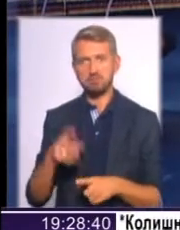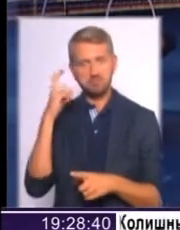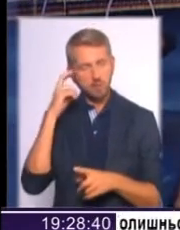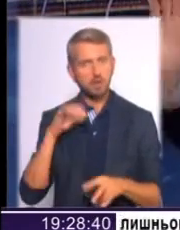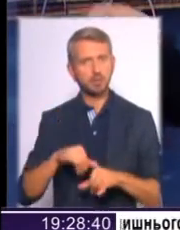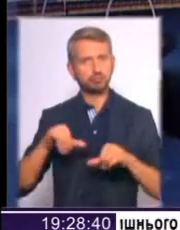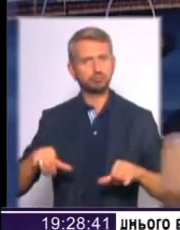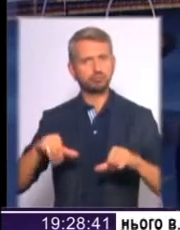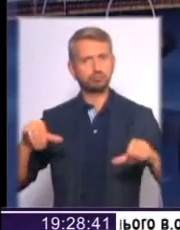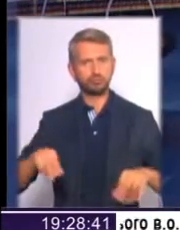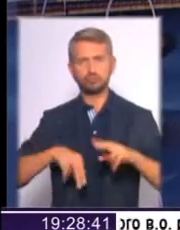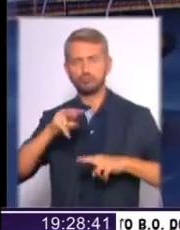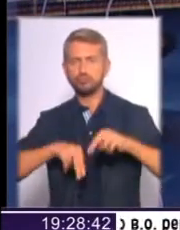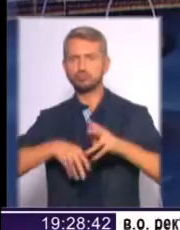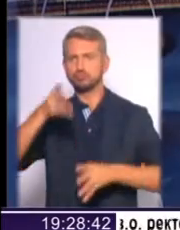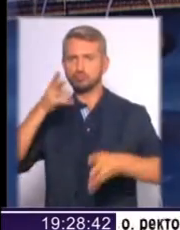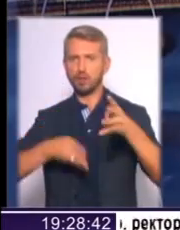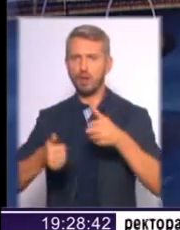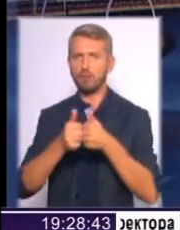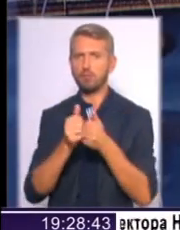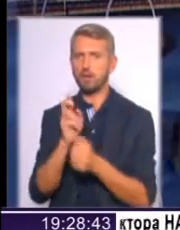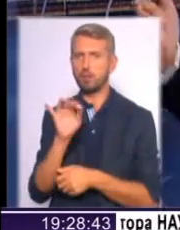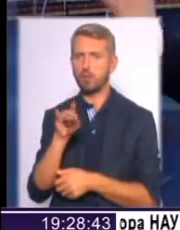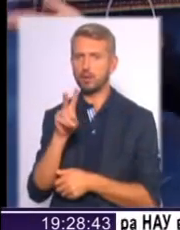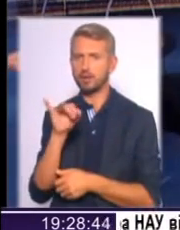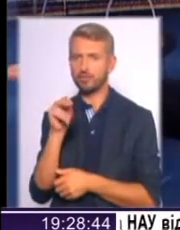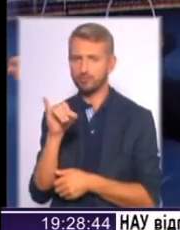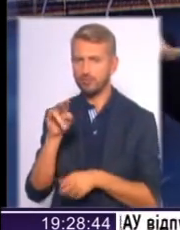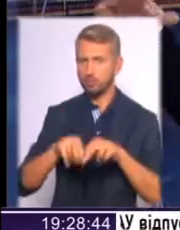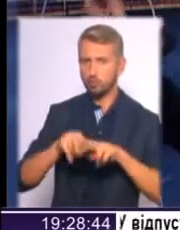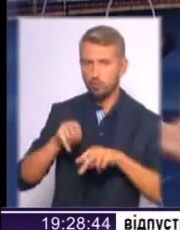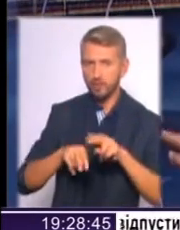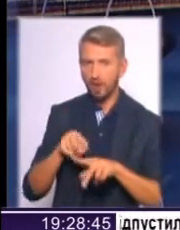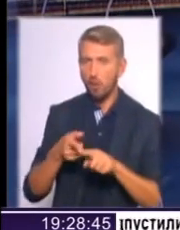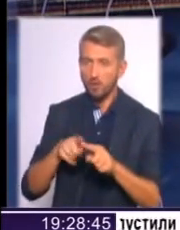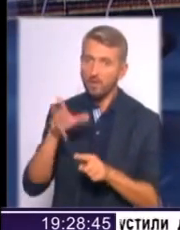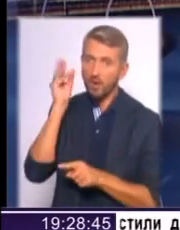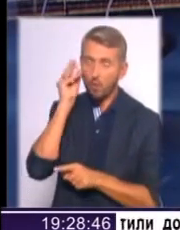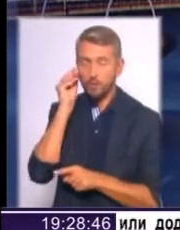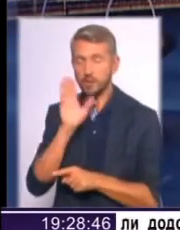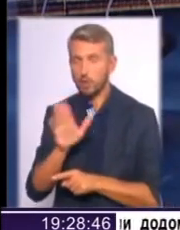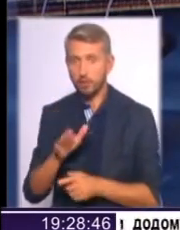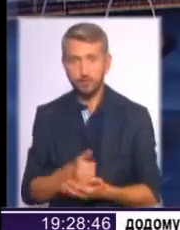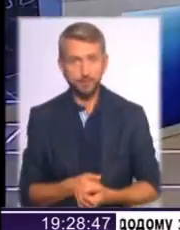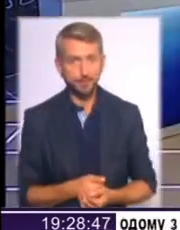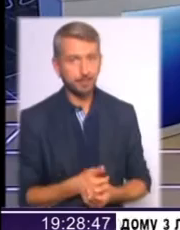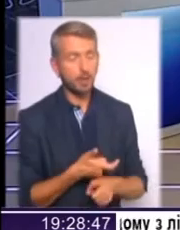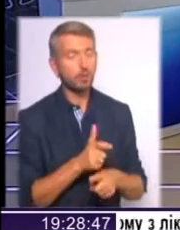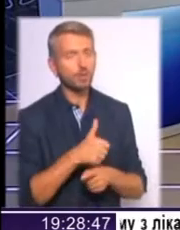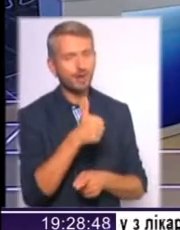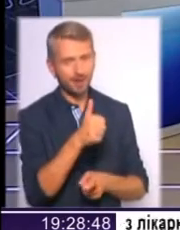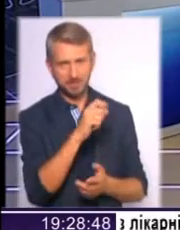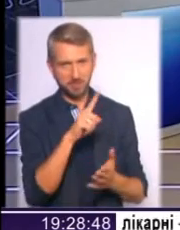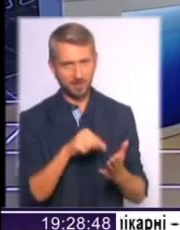так, і біля Бортницьків там будується все нормально. Скільки це все враховано, оця дуже складова, гарне, прошу. Дуже гарне